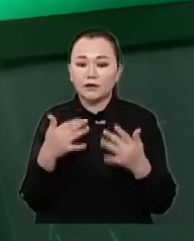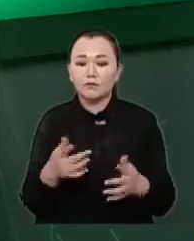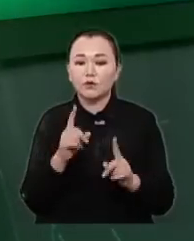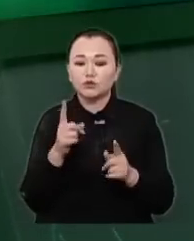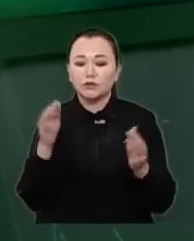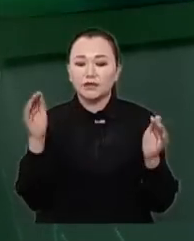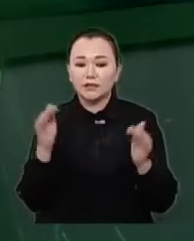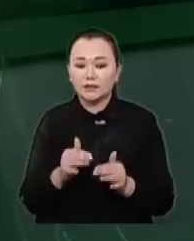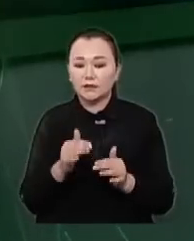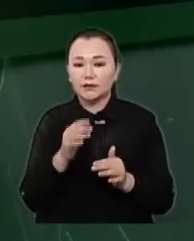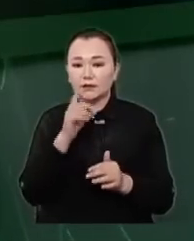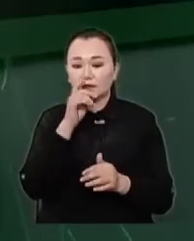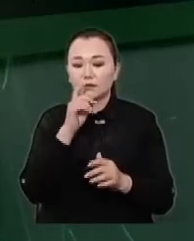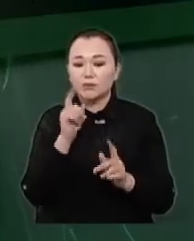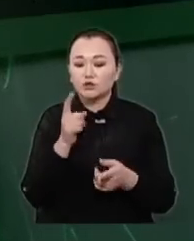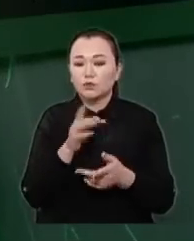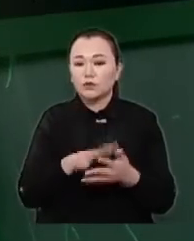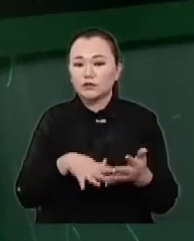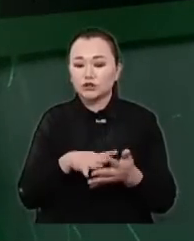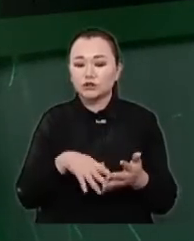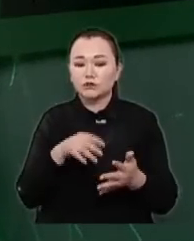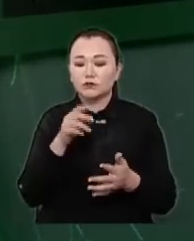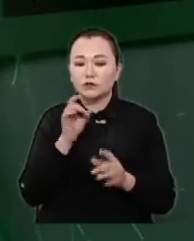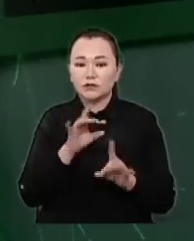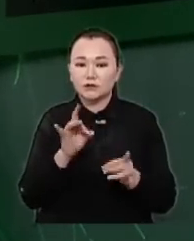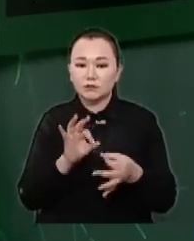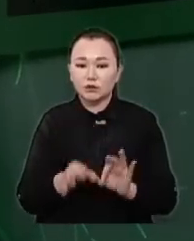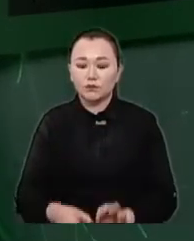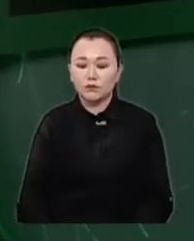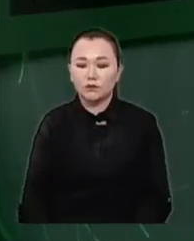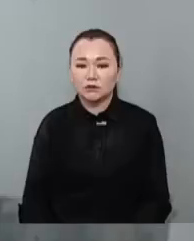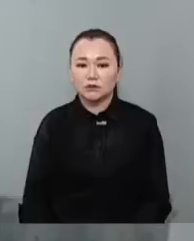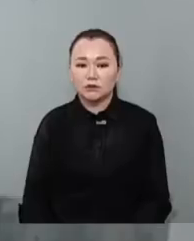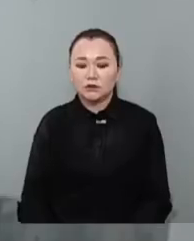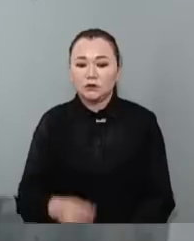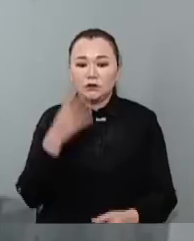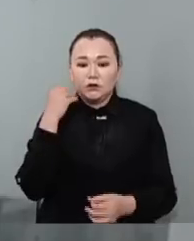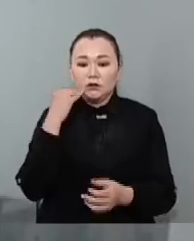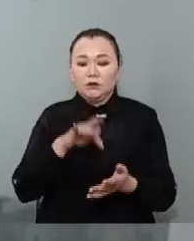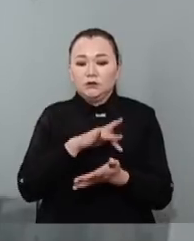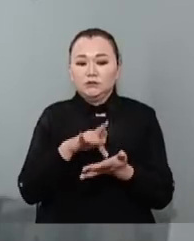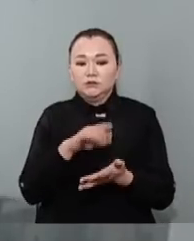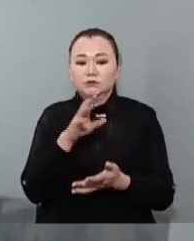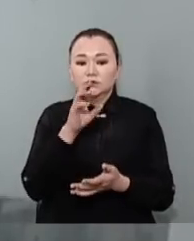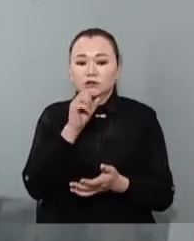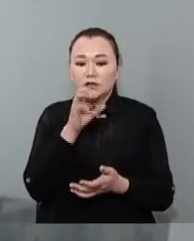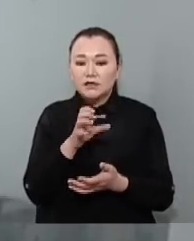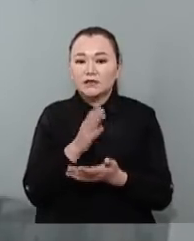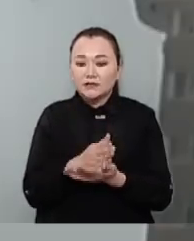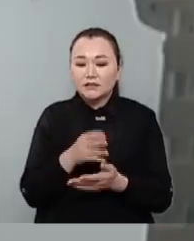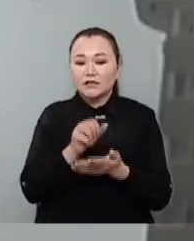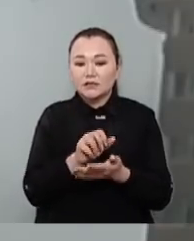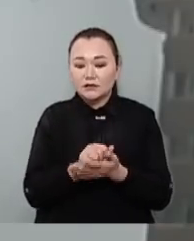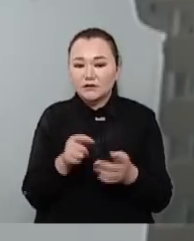неліктен төмендеп кеткенін әріптесім Бауыржан Жақсымбет айтып береді. Алматыдағы жасы бар, жасамысы бар,